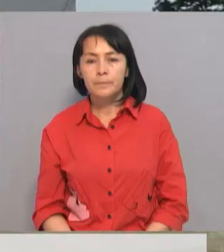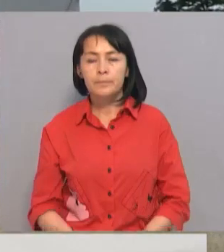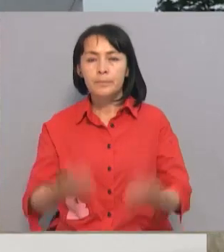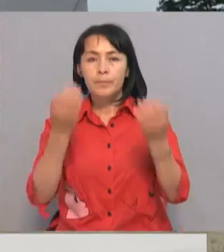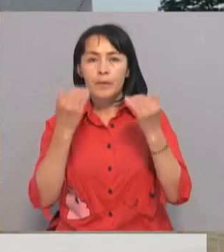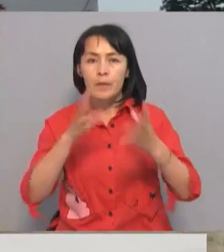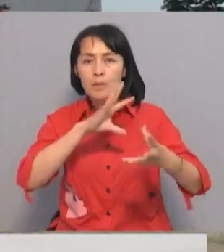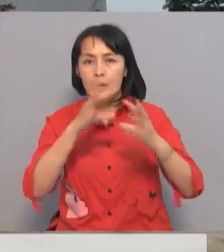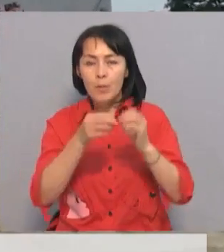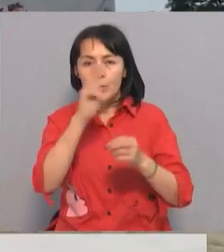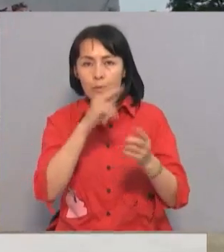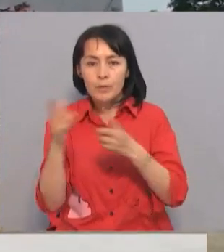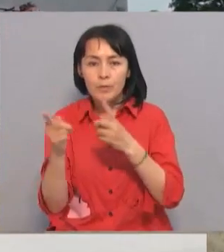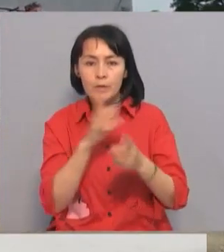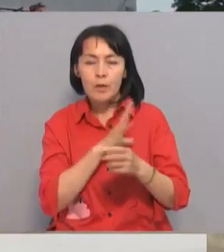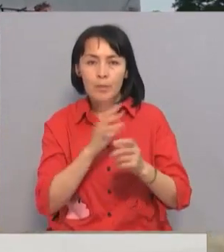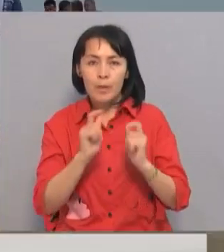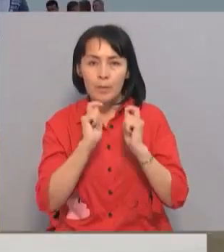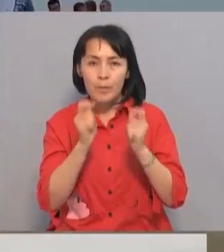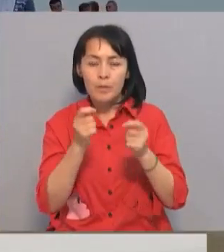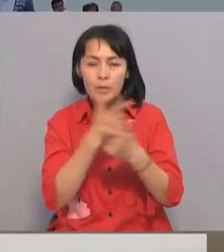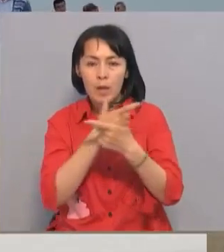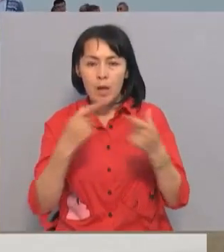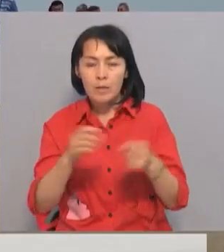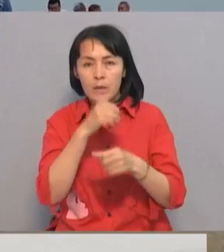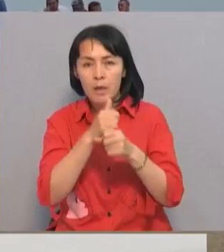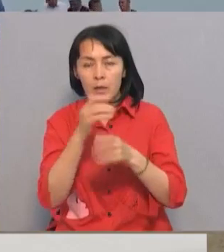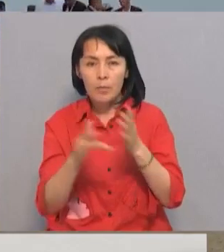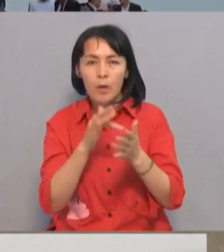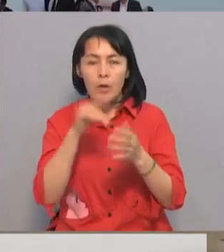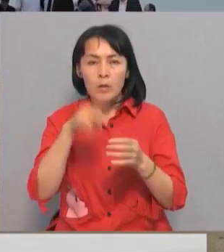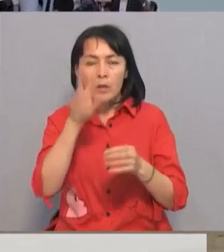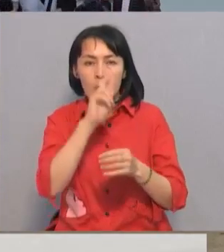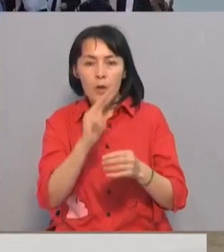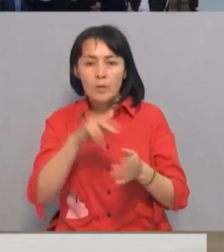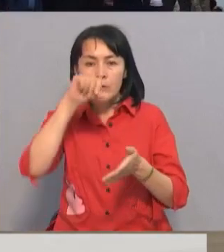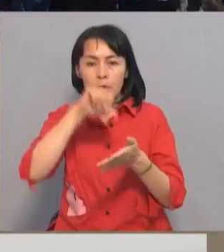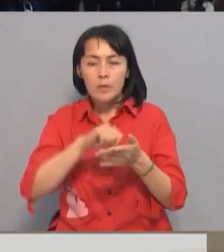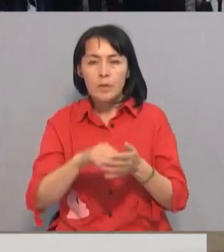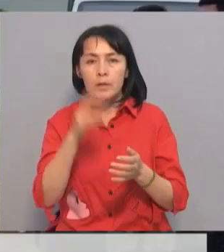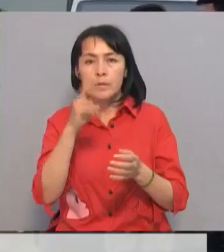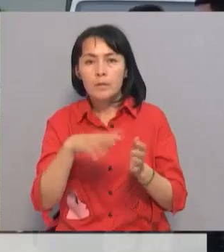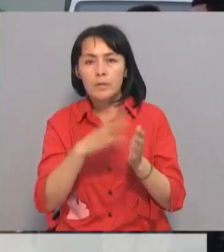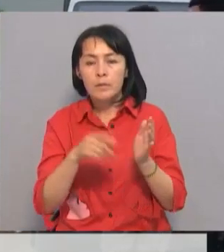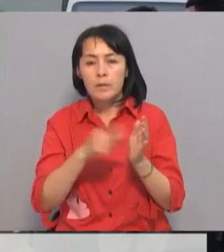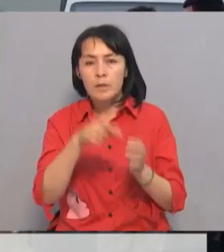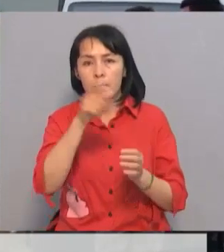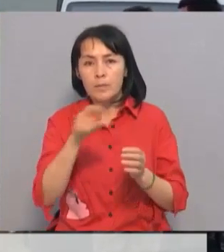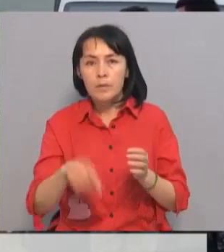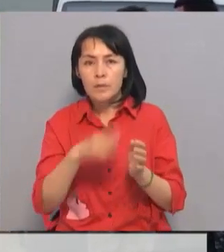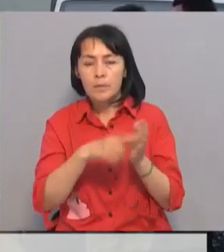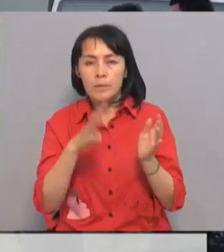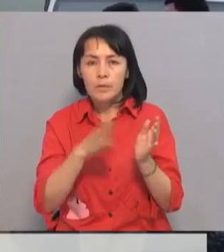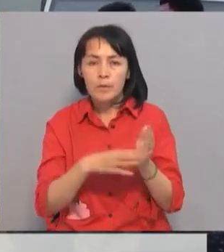также по итогам учения было поручено предоставить информацию акиму города всего в учениях приняли участия 297 человек и